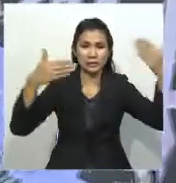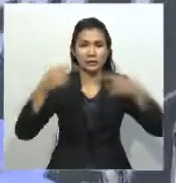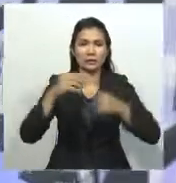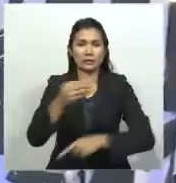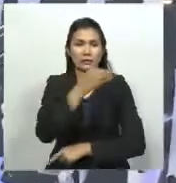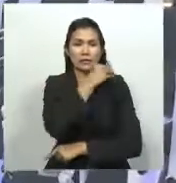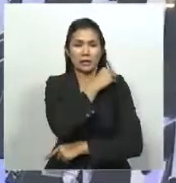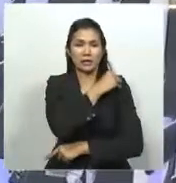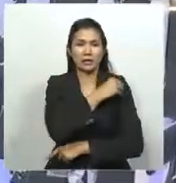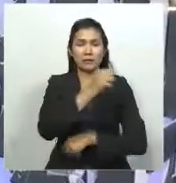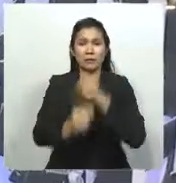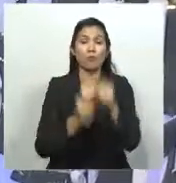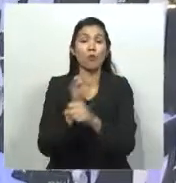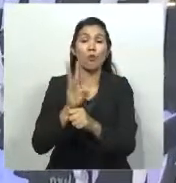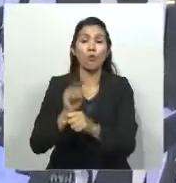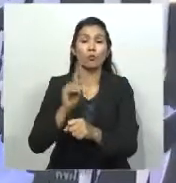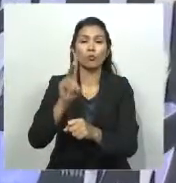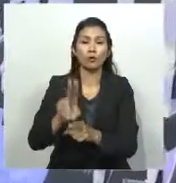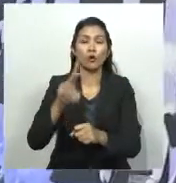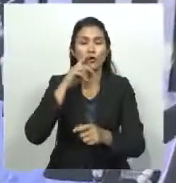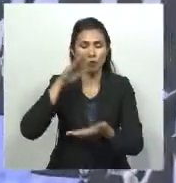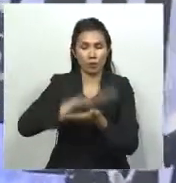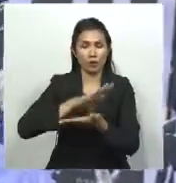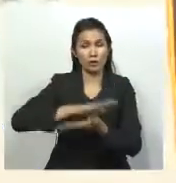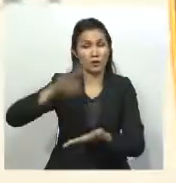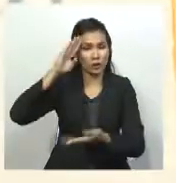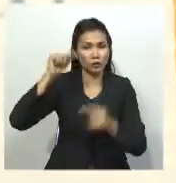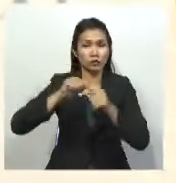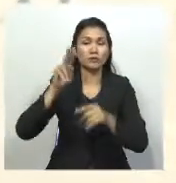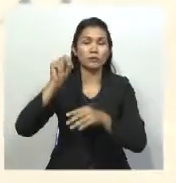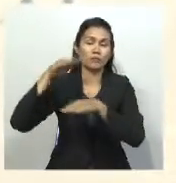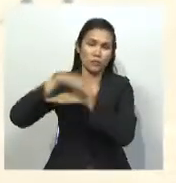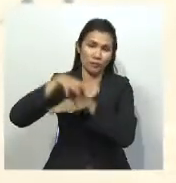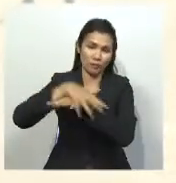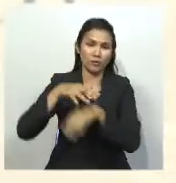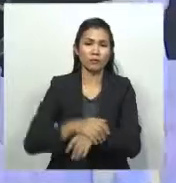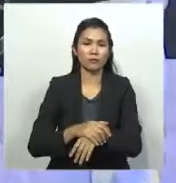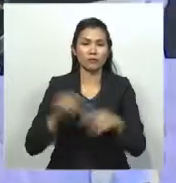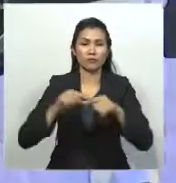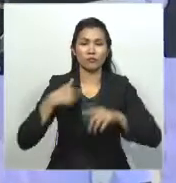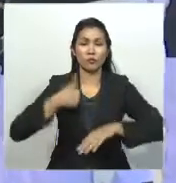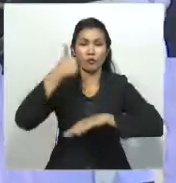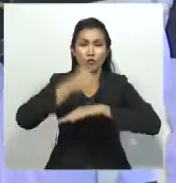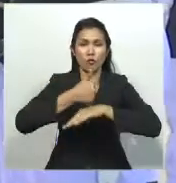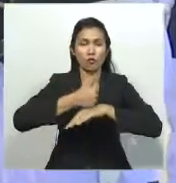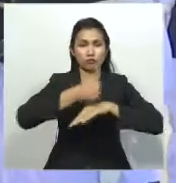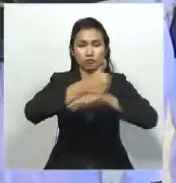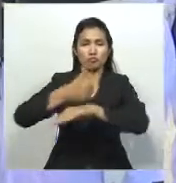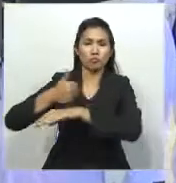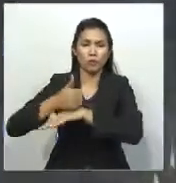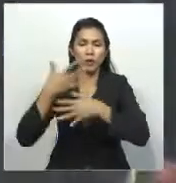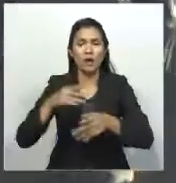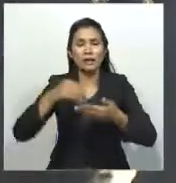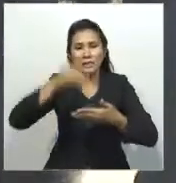ำปี2562ที่โรงเรียนเตรียมทหารจังหวัดนครนายกมีผู้บัญชาการทหารทุกเหล่าทัพ